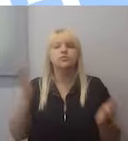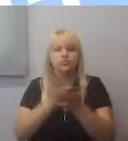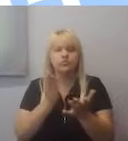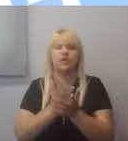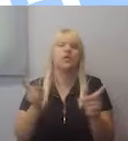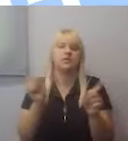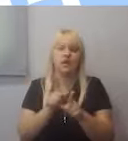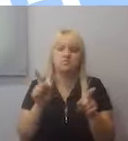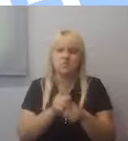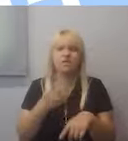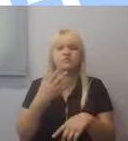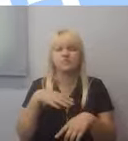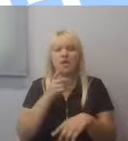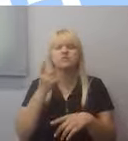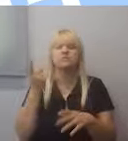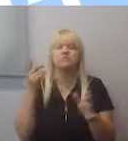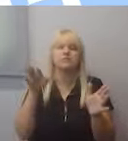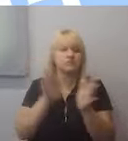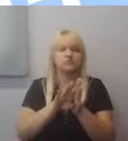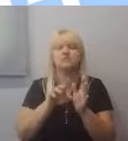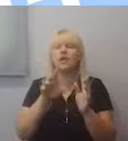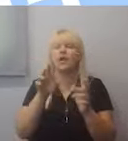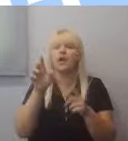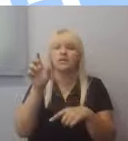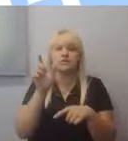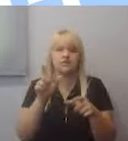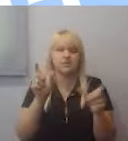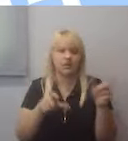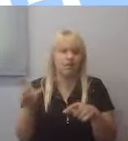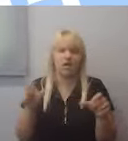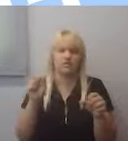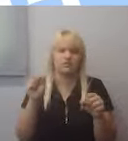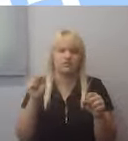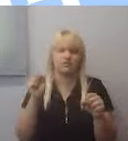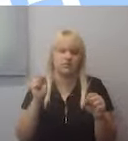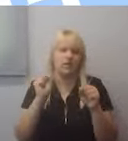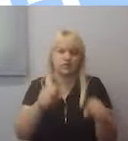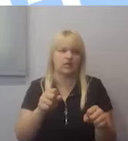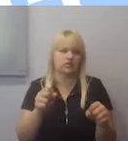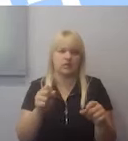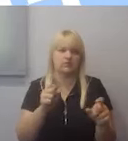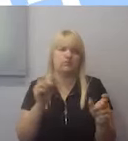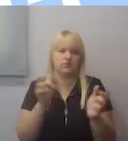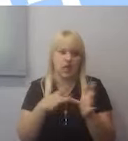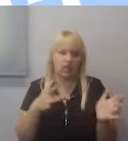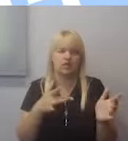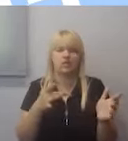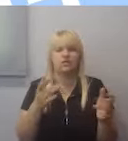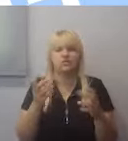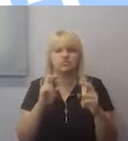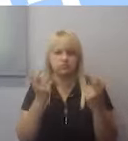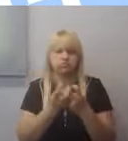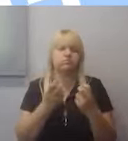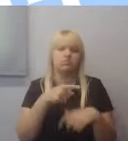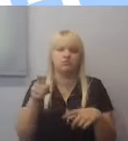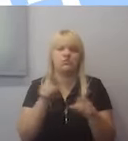paļaujamies uz valsts civilās aizsardzības operacionālās vadības centra dotajām norādēm un atbilstoši tām arī tālāk jau plānojam